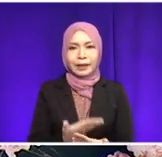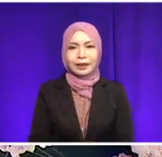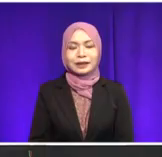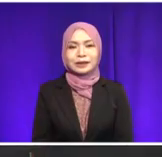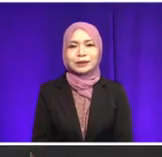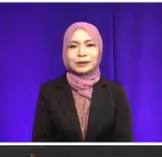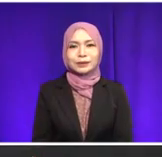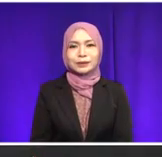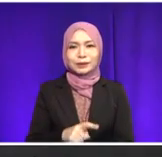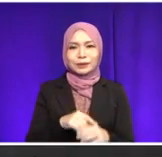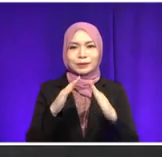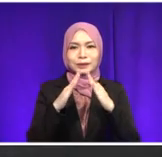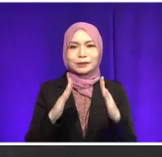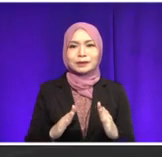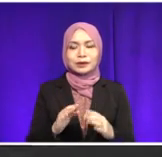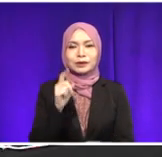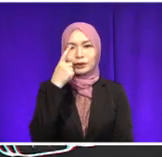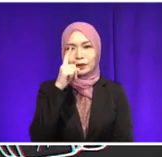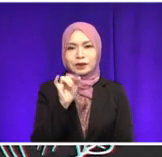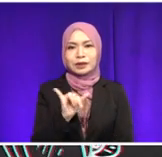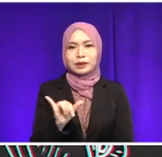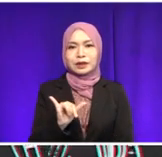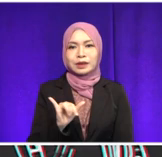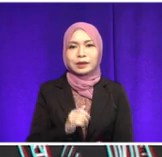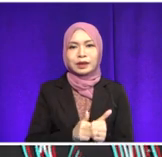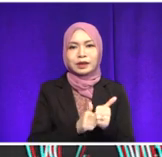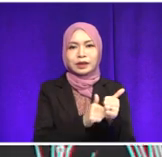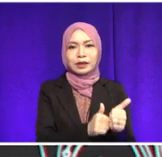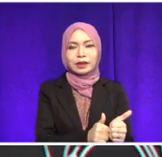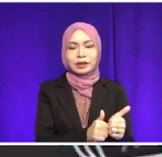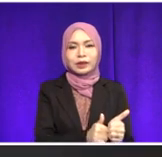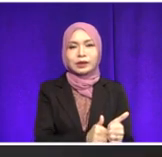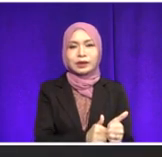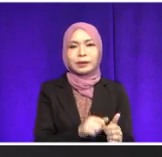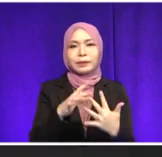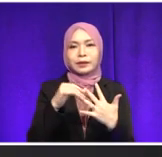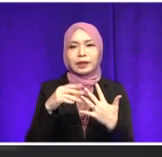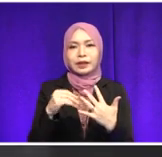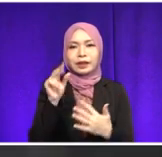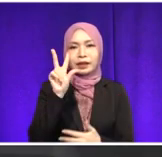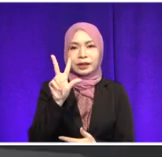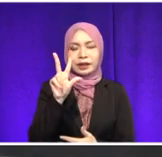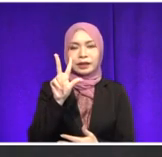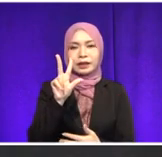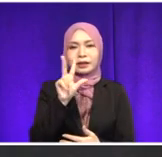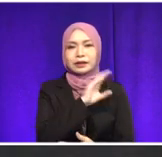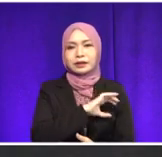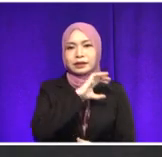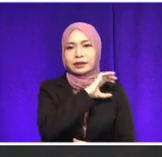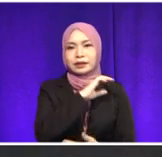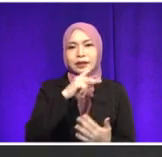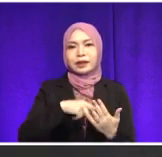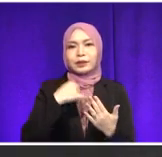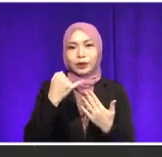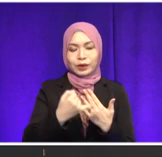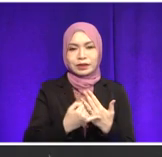untuk sama-sama ikut ya menjawab soal dan ini pilih tiga ciri Project brief yang betul ketika